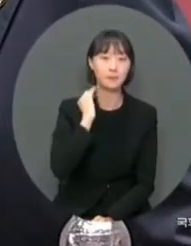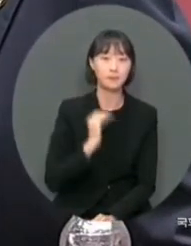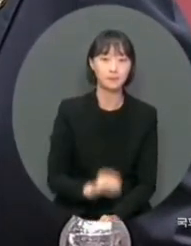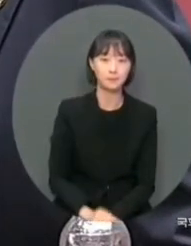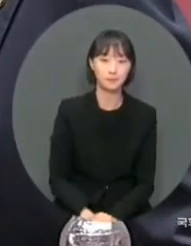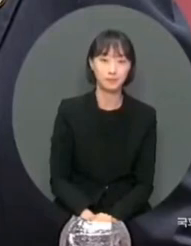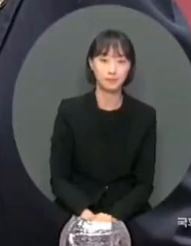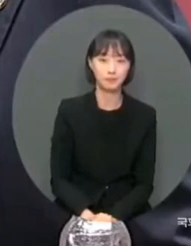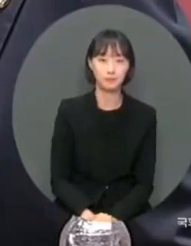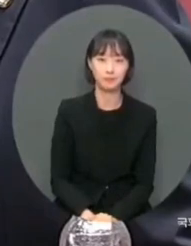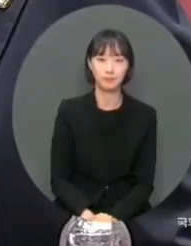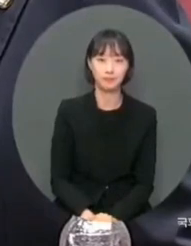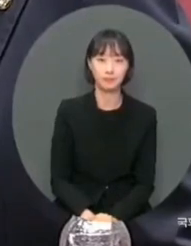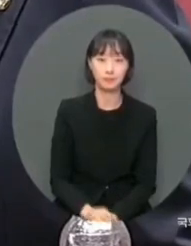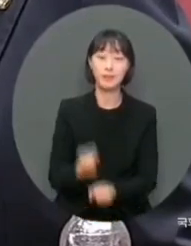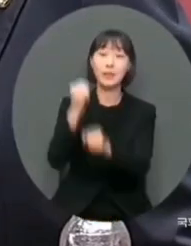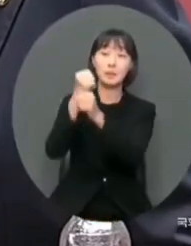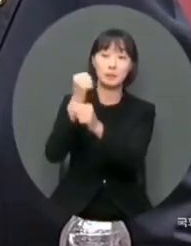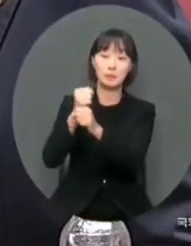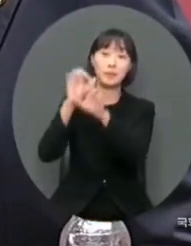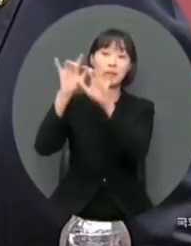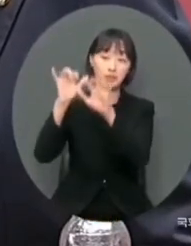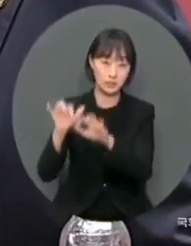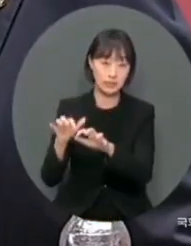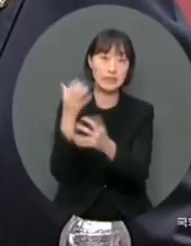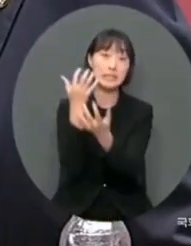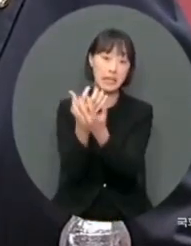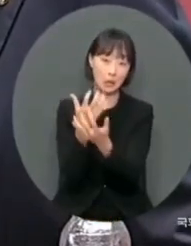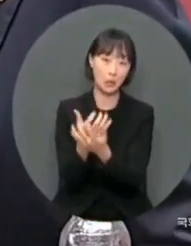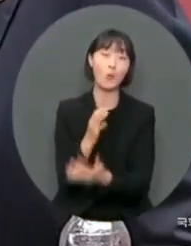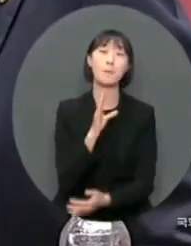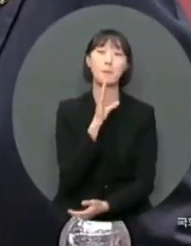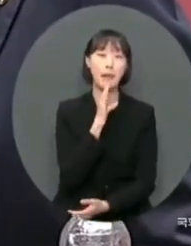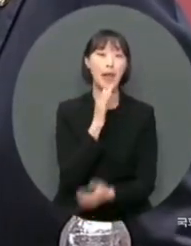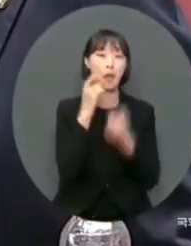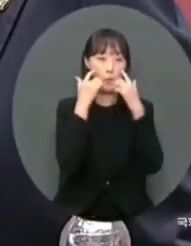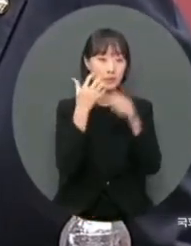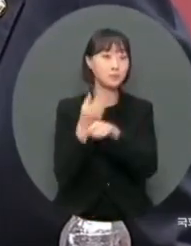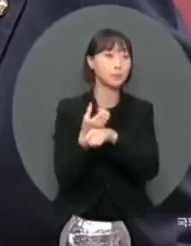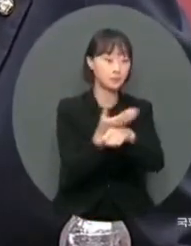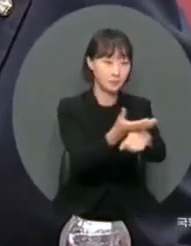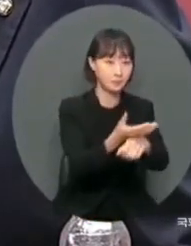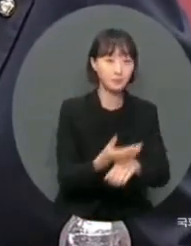국정원에서 작성된 문건이라는 점 분명 말씀드렸고요. 아,